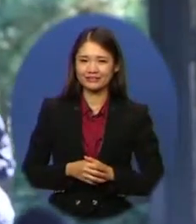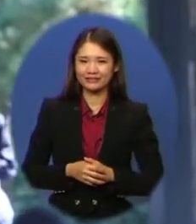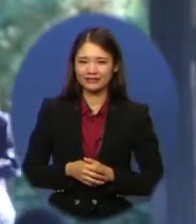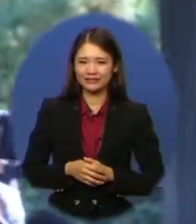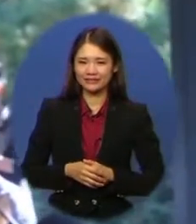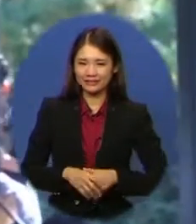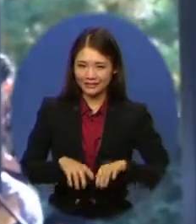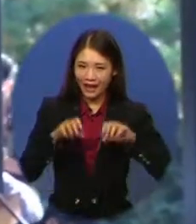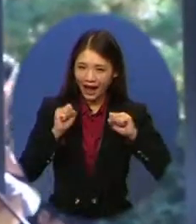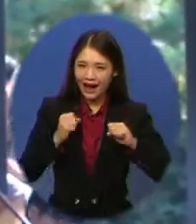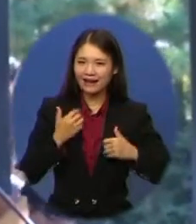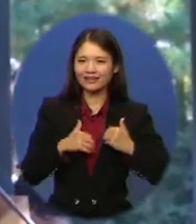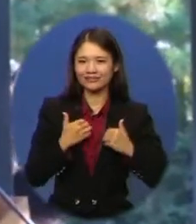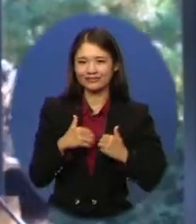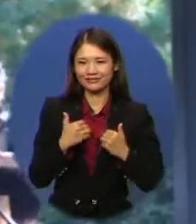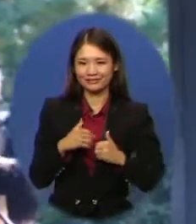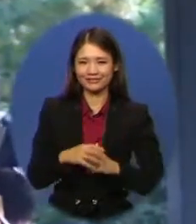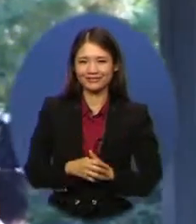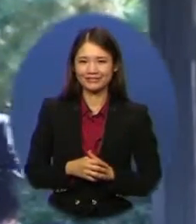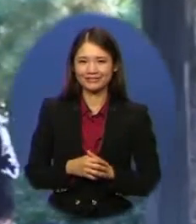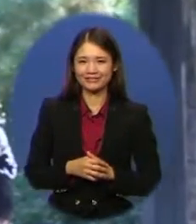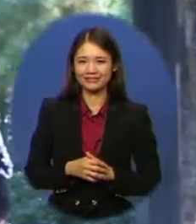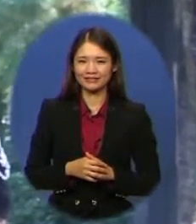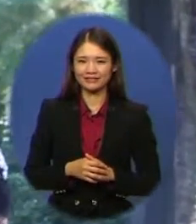안녕하세요. 반갑습니다.